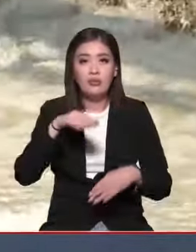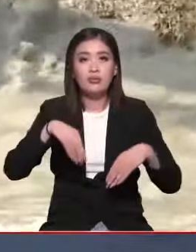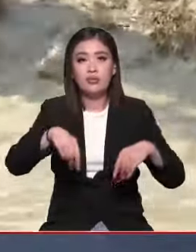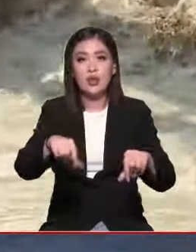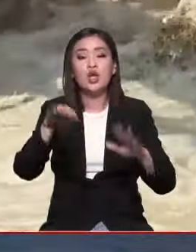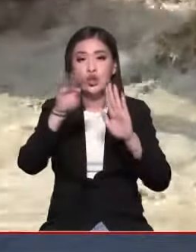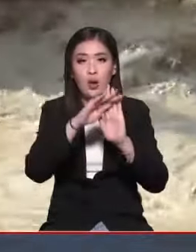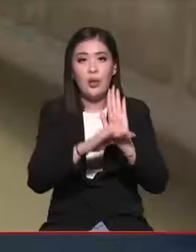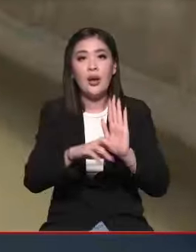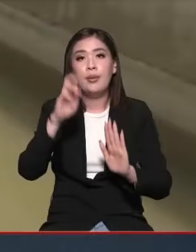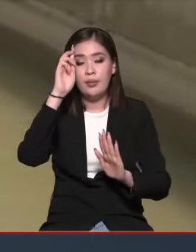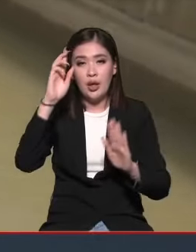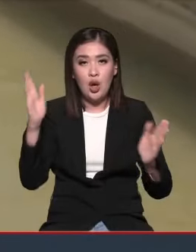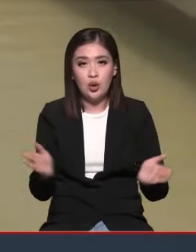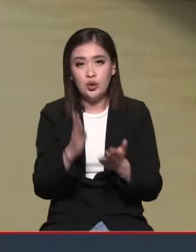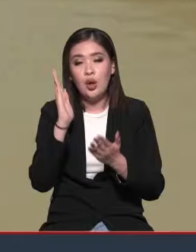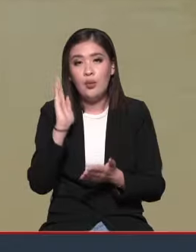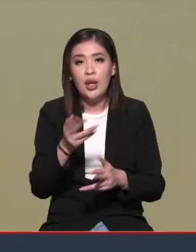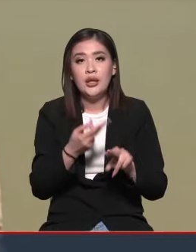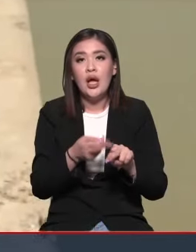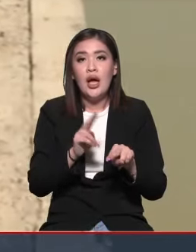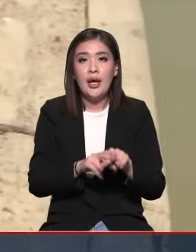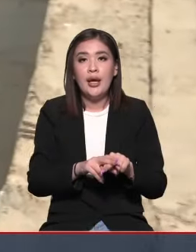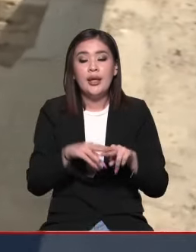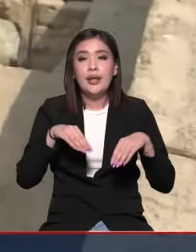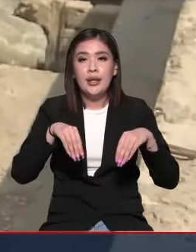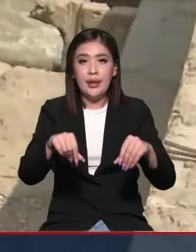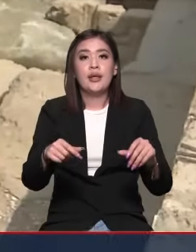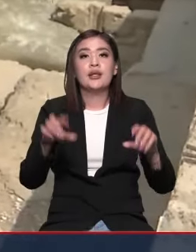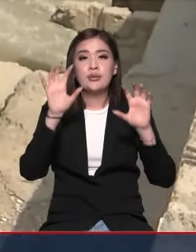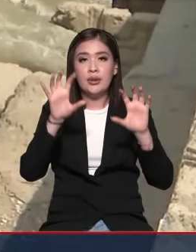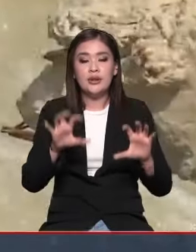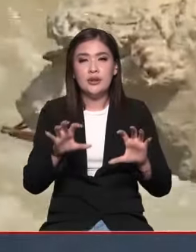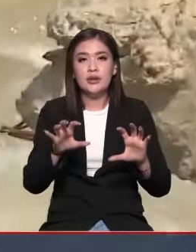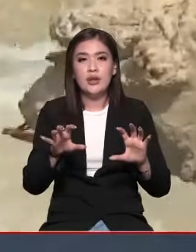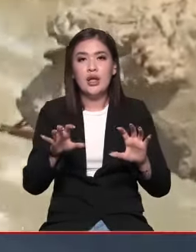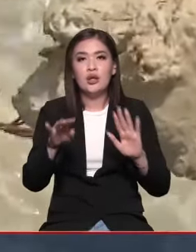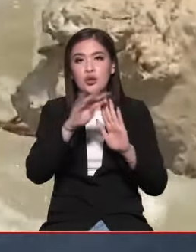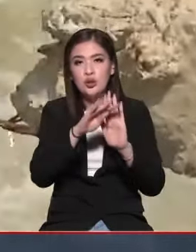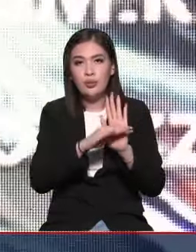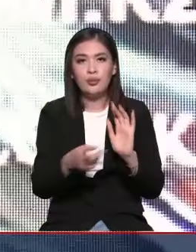жобаларға мемлекеттен қолдау болады. Бұл да егін мәдениетін өзгертуге арналған жоба.